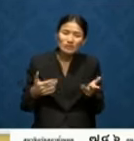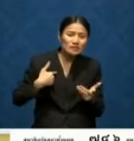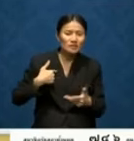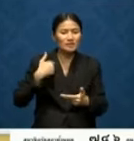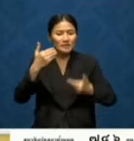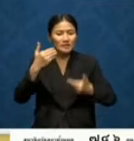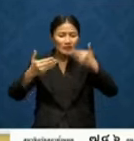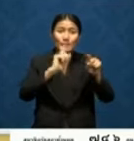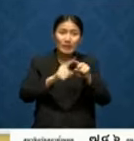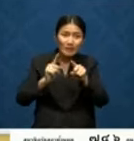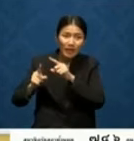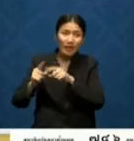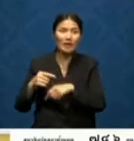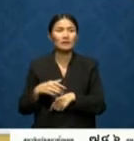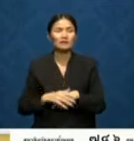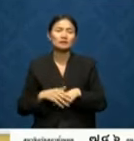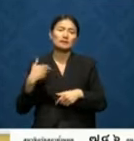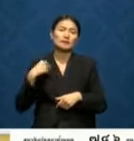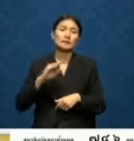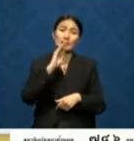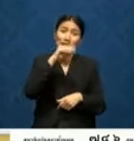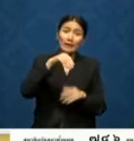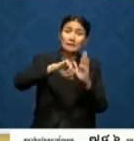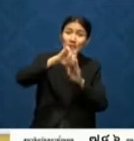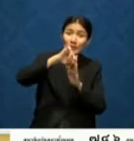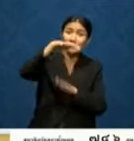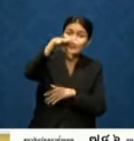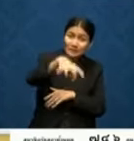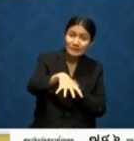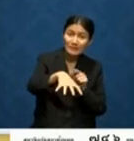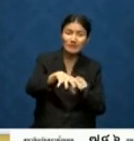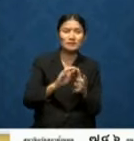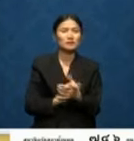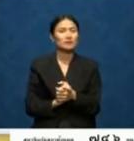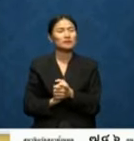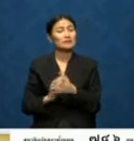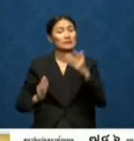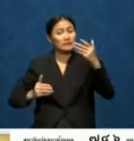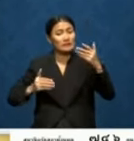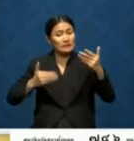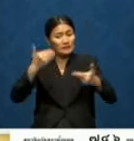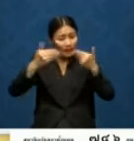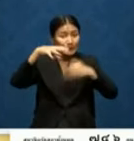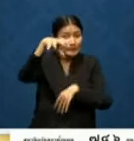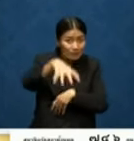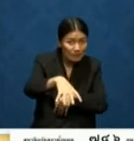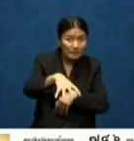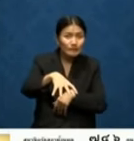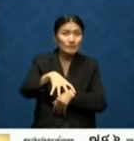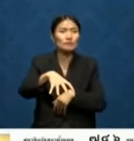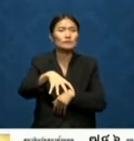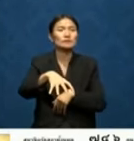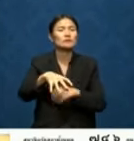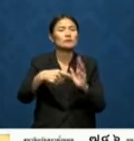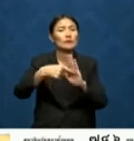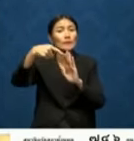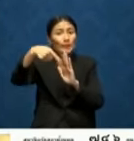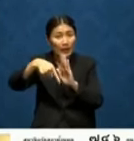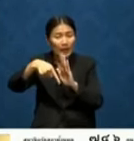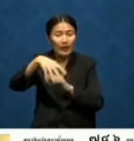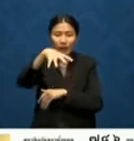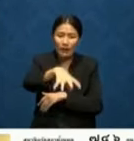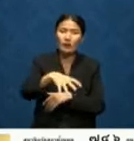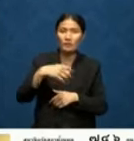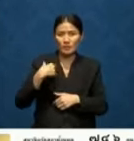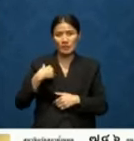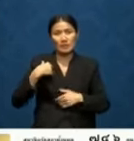รค์ช้างม้อยจังหวัดเชียงใหม่ย่านสร้างสรรค์ที่เจริญเมืองจังหวัดแพร่ย่